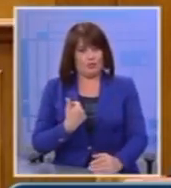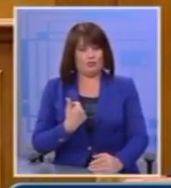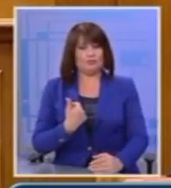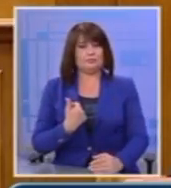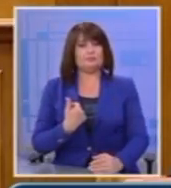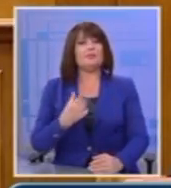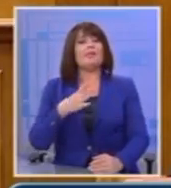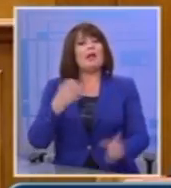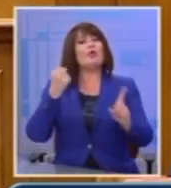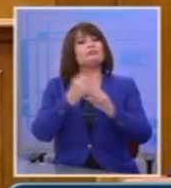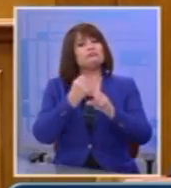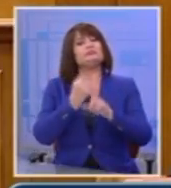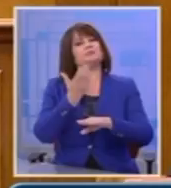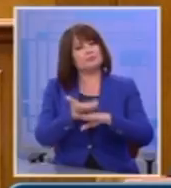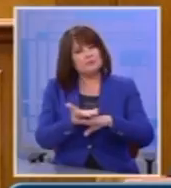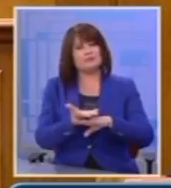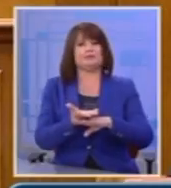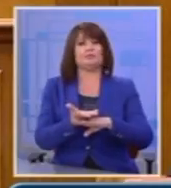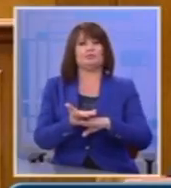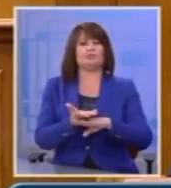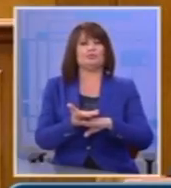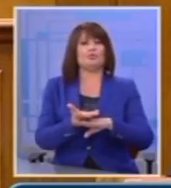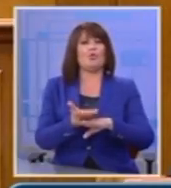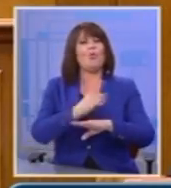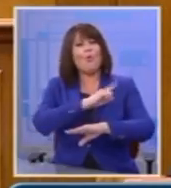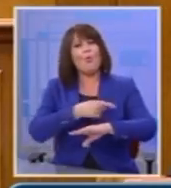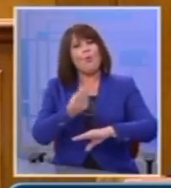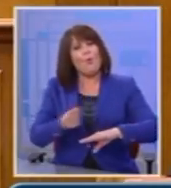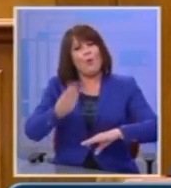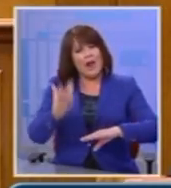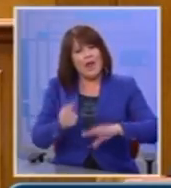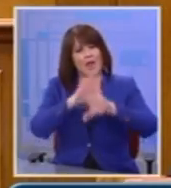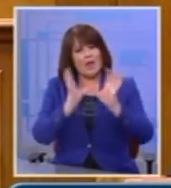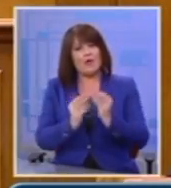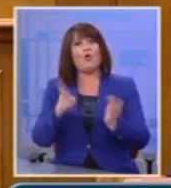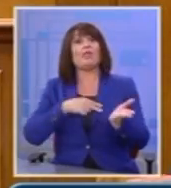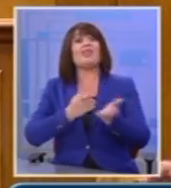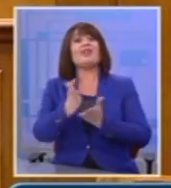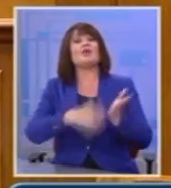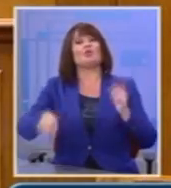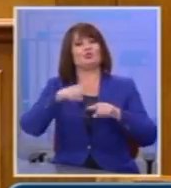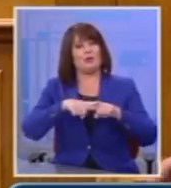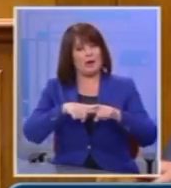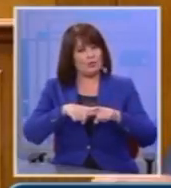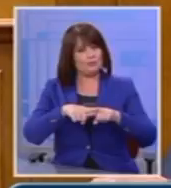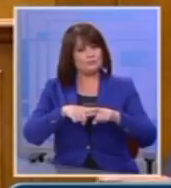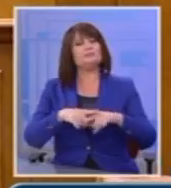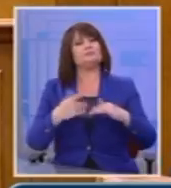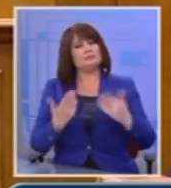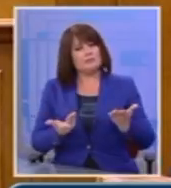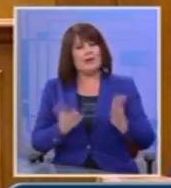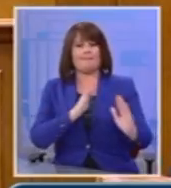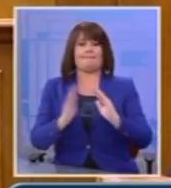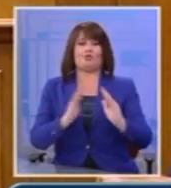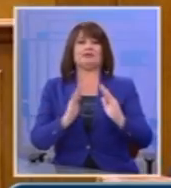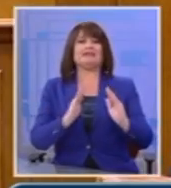προκειμένου να διεκδικήσω όλες μου τις δυνάμεις, το δίκαιο του λαού μας, αλλά και να προασπίσω